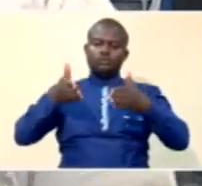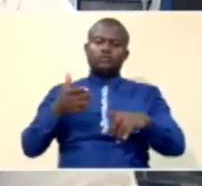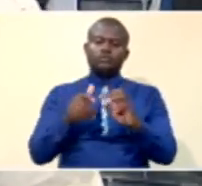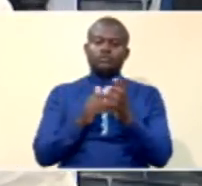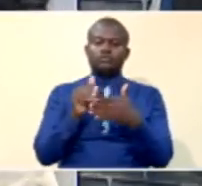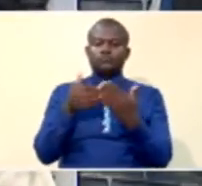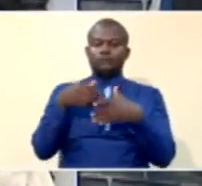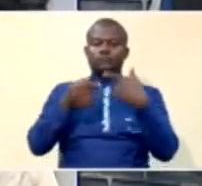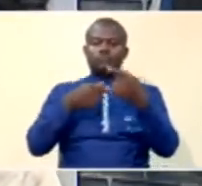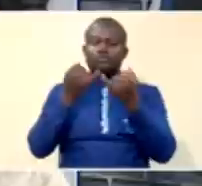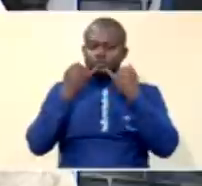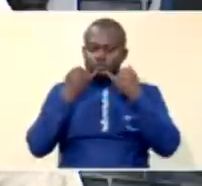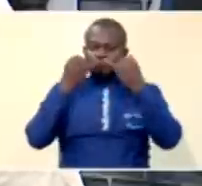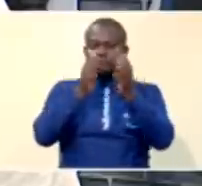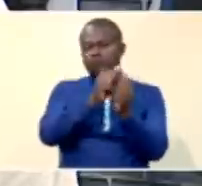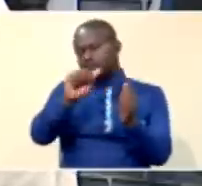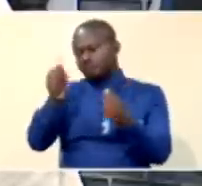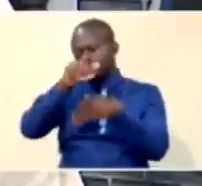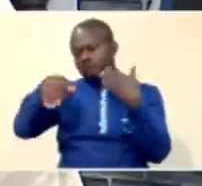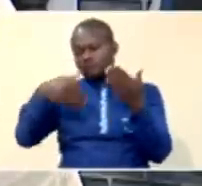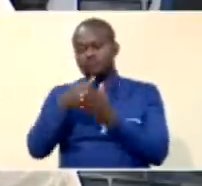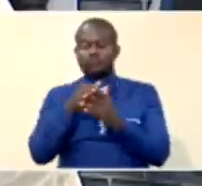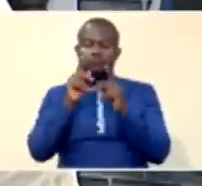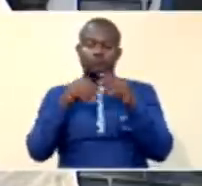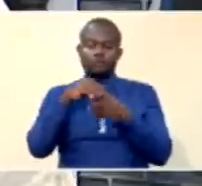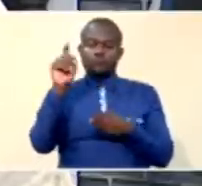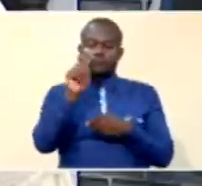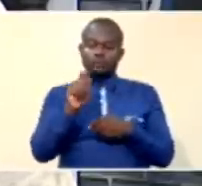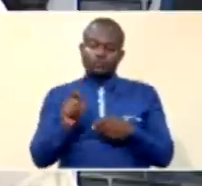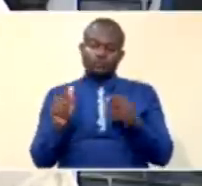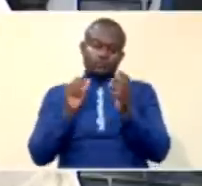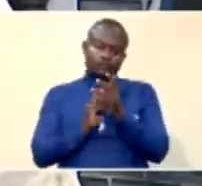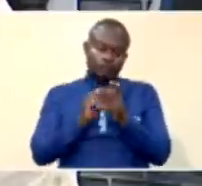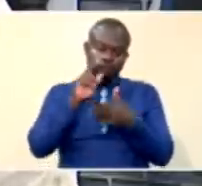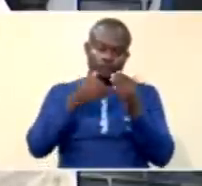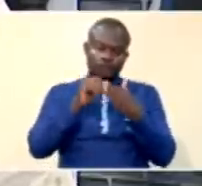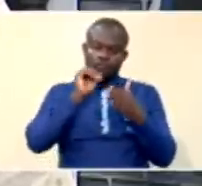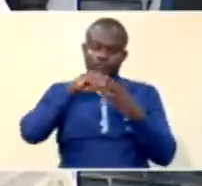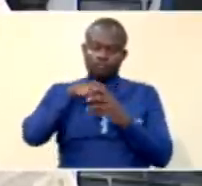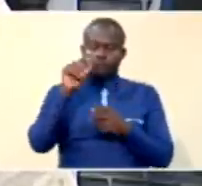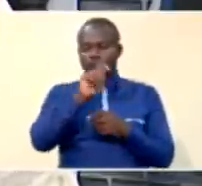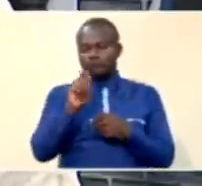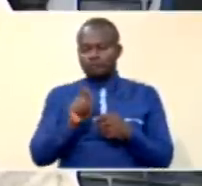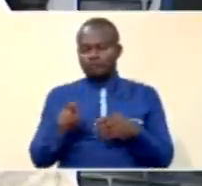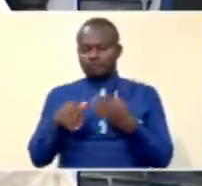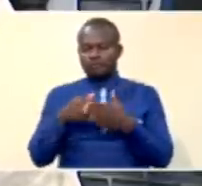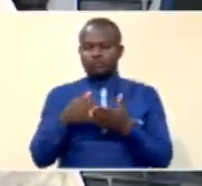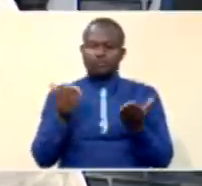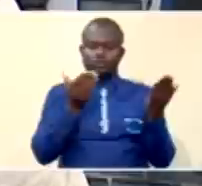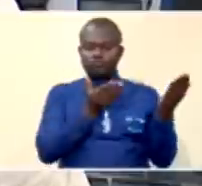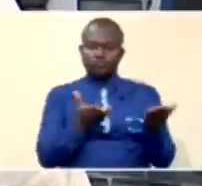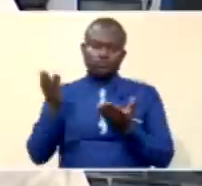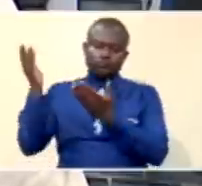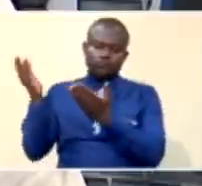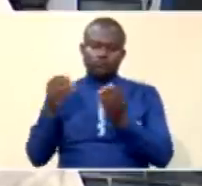kandi nkomeza kubwira n'abandi Banyatanzaniya ndetse n'abatari Abanyatanzaniya, barakaza